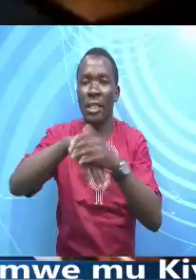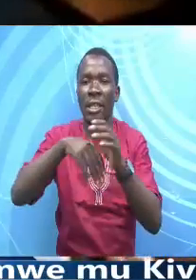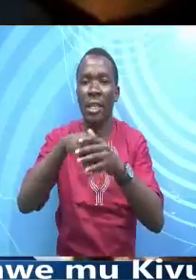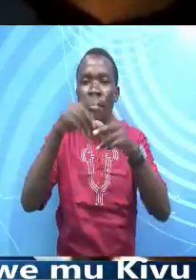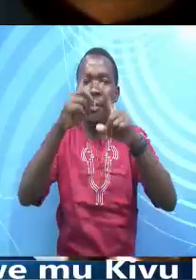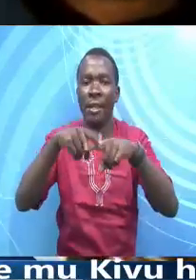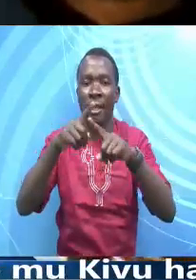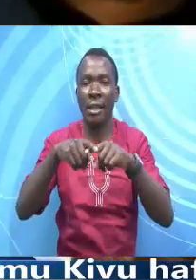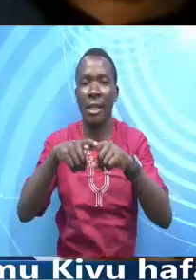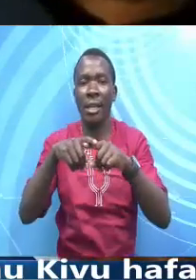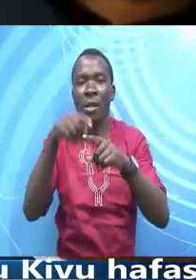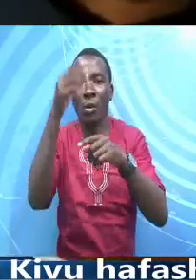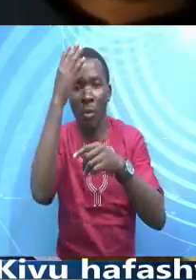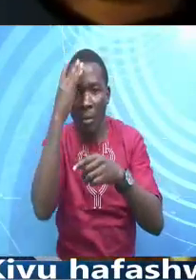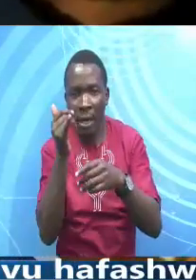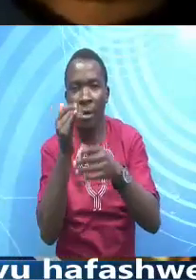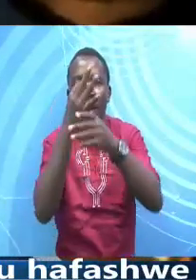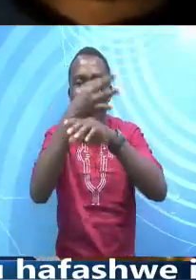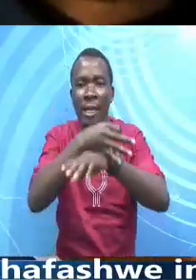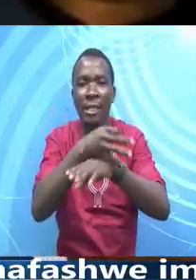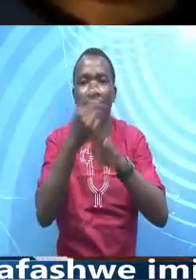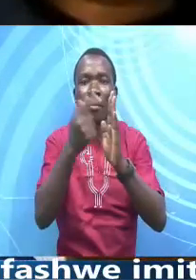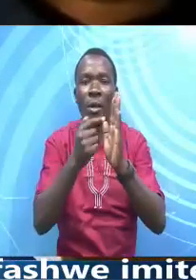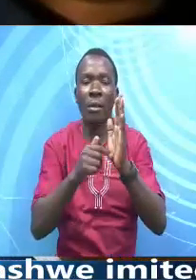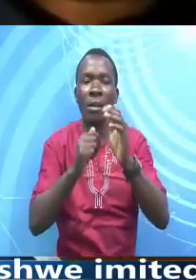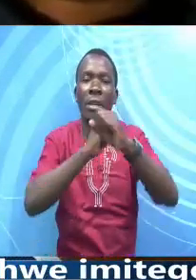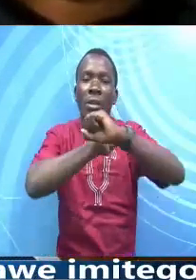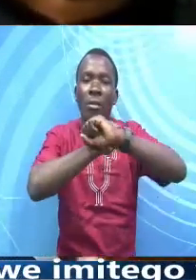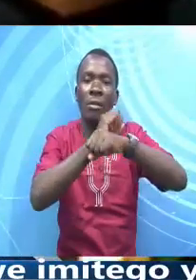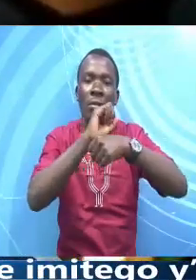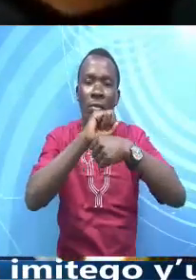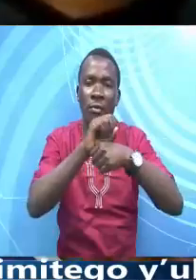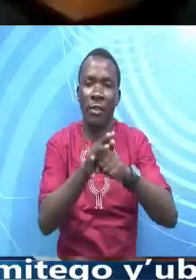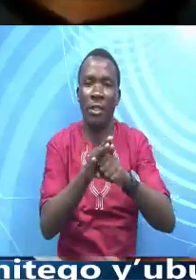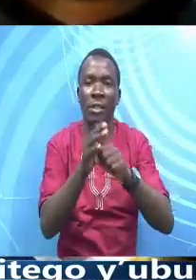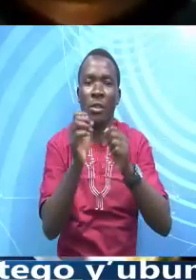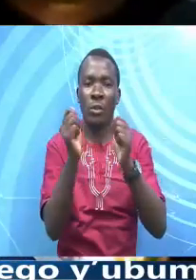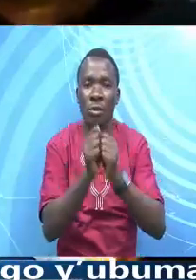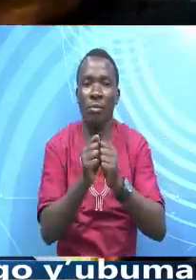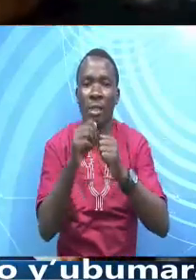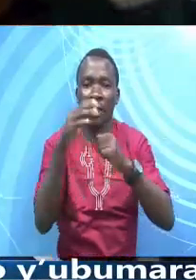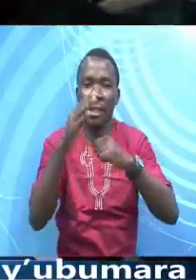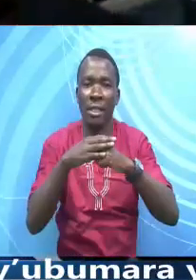kurenga bitewe n'uko yarenze ku mabwiriza yo kwirinda icyorezo cya COVID-19